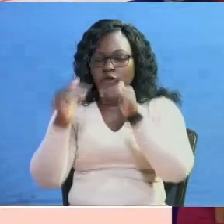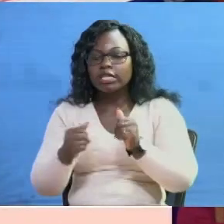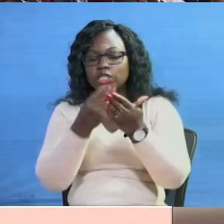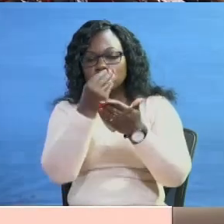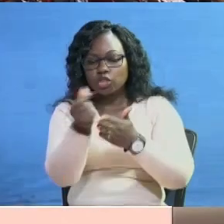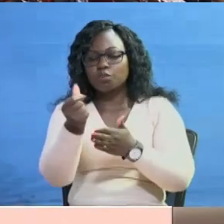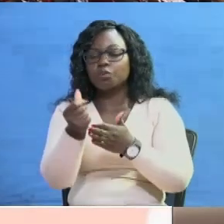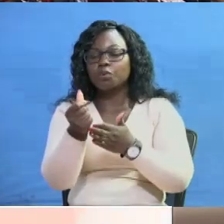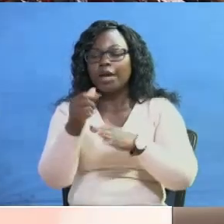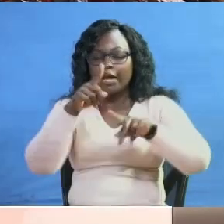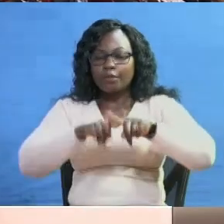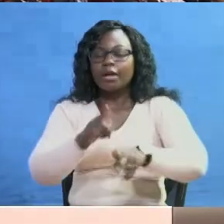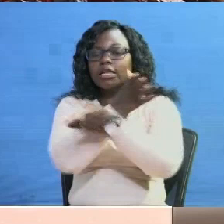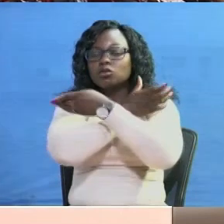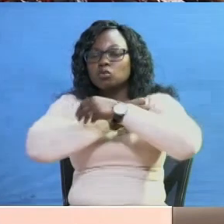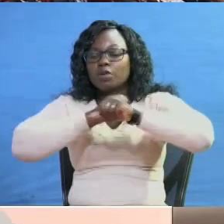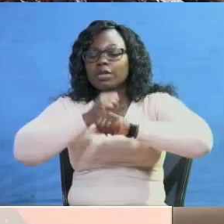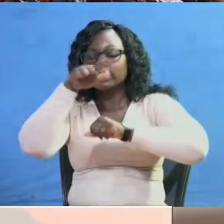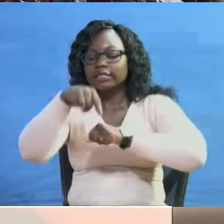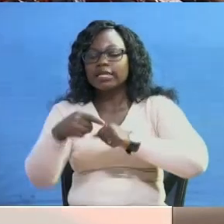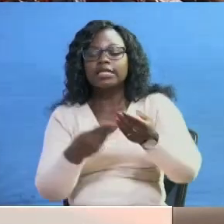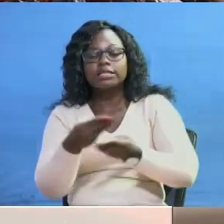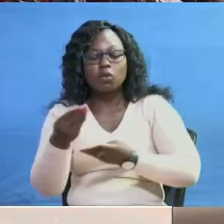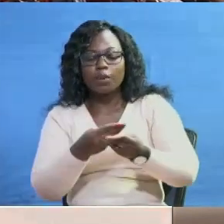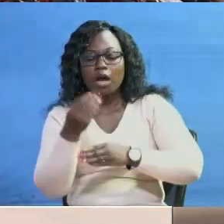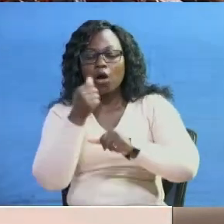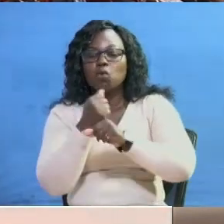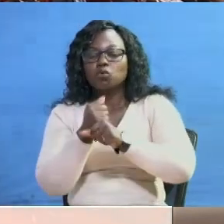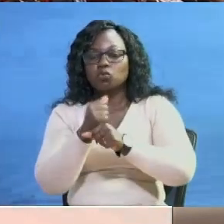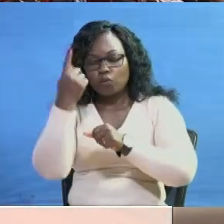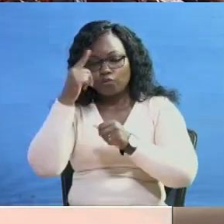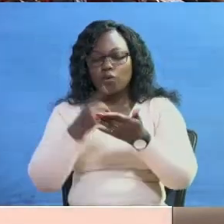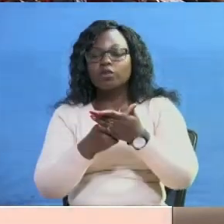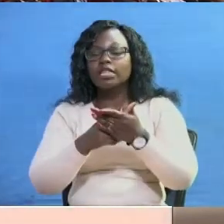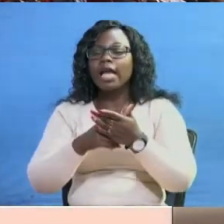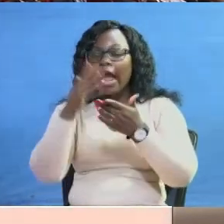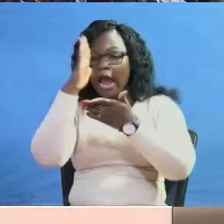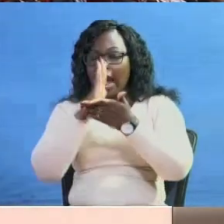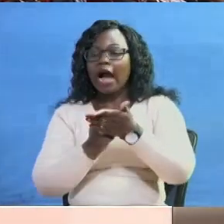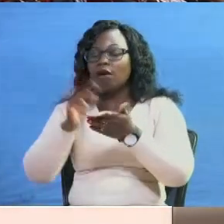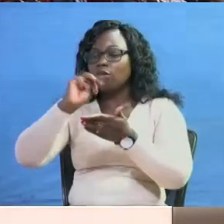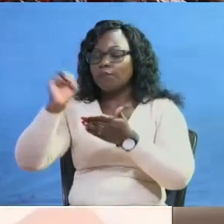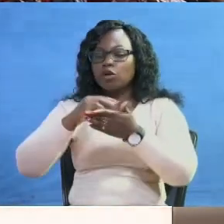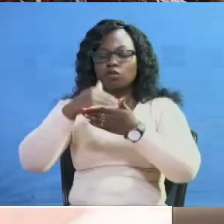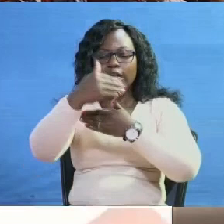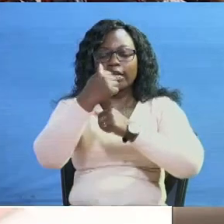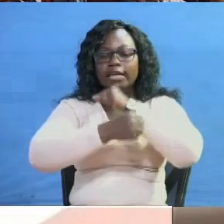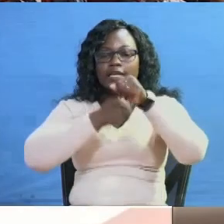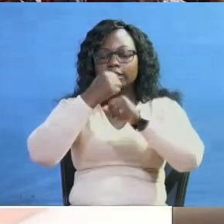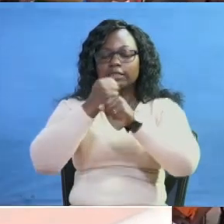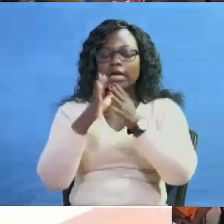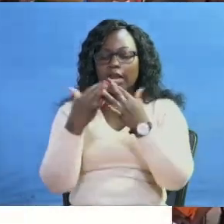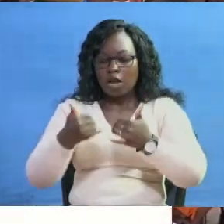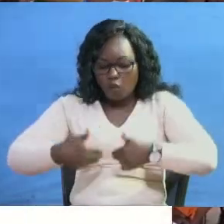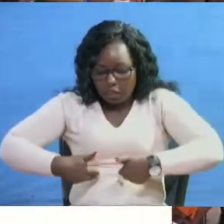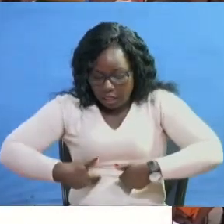nafuu. Kulingana na Rais, mradi huu unapania kuajiri angalau vijana nusu milioni kufikia mwaka ujao. Vijana vile